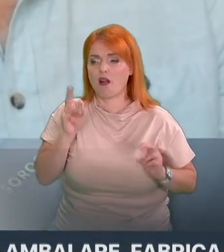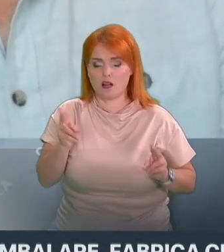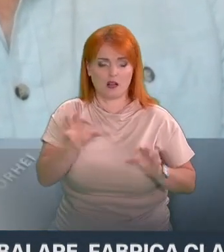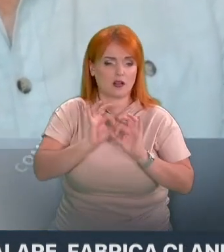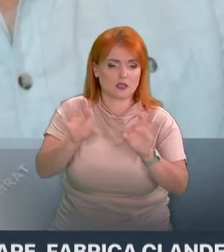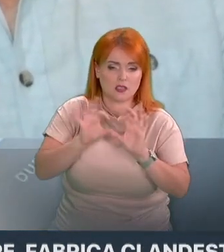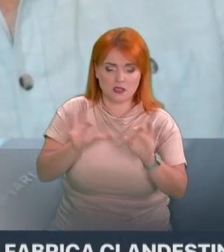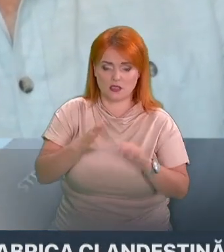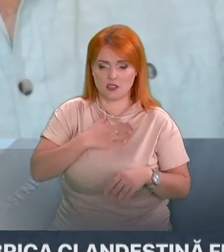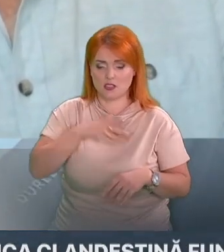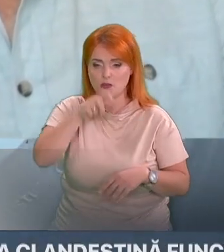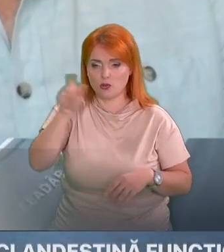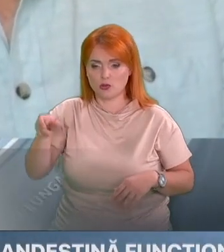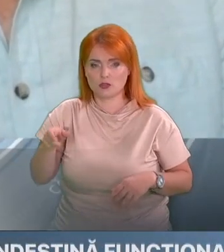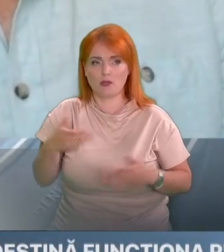fost atunci?